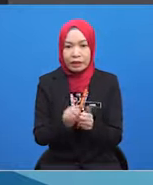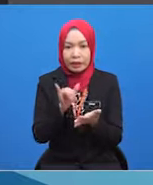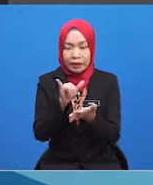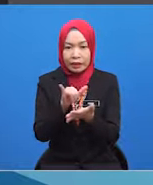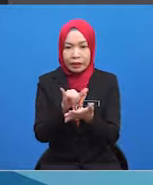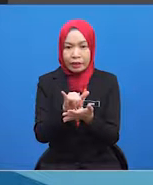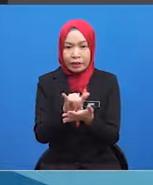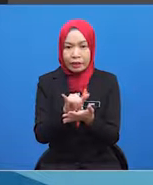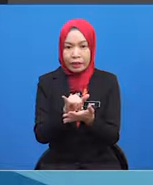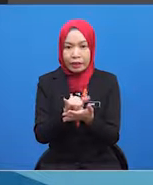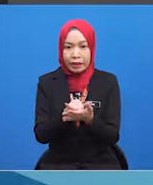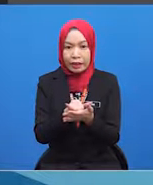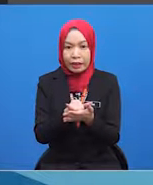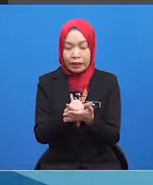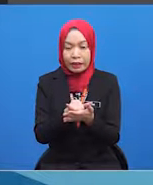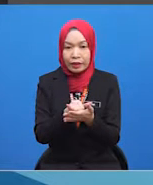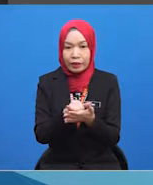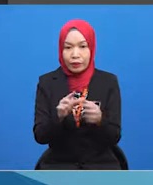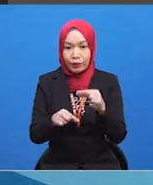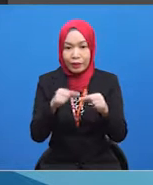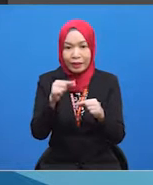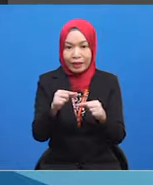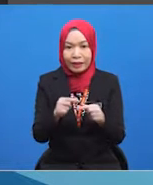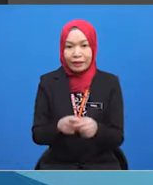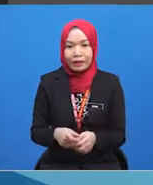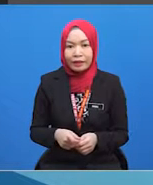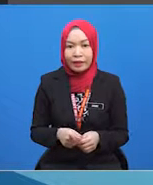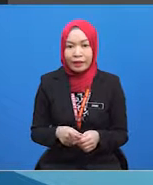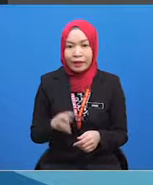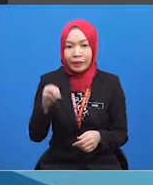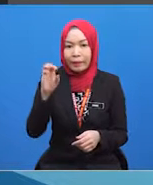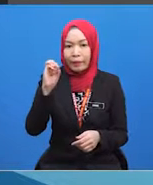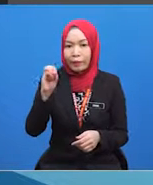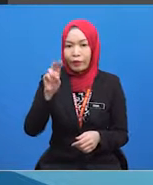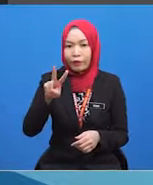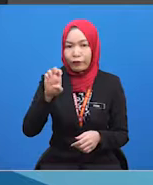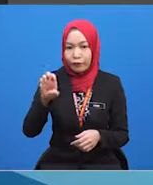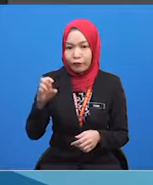Tool ke paparan baru bersaiz A4 yang telah dibuka.